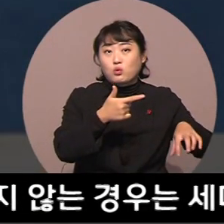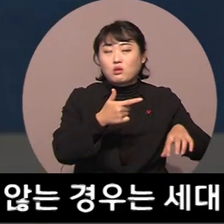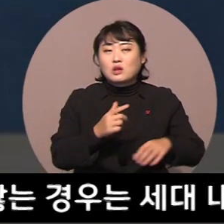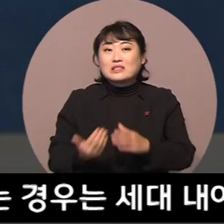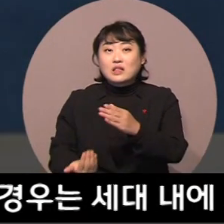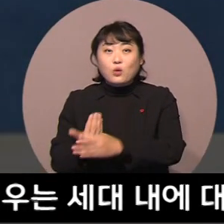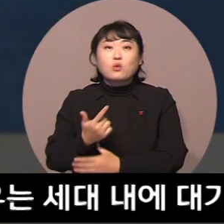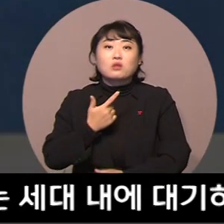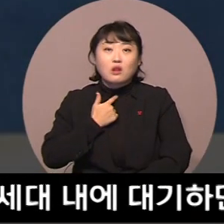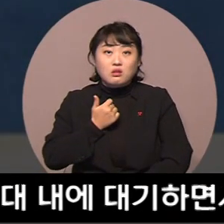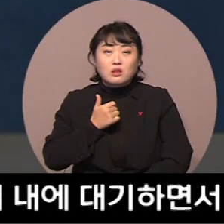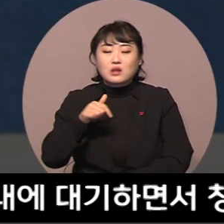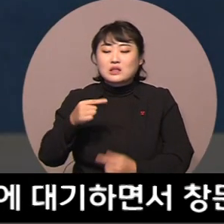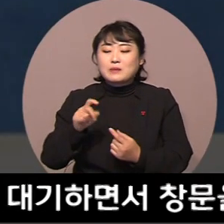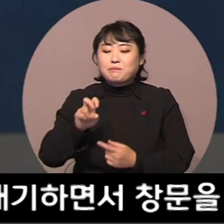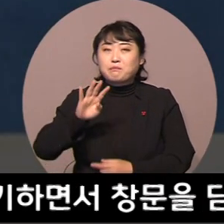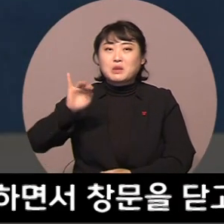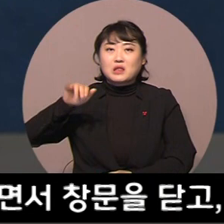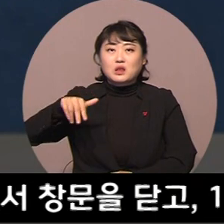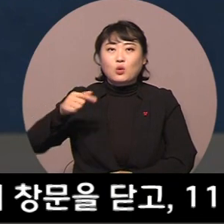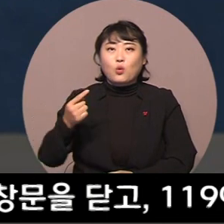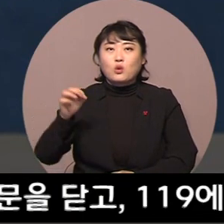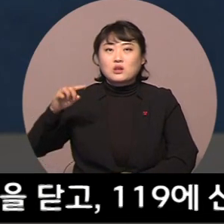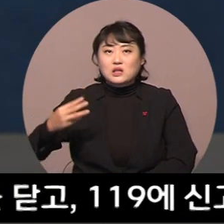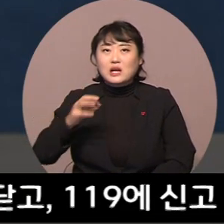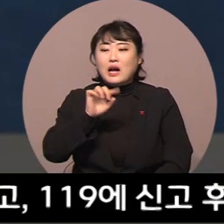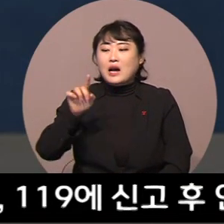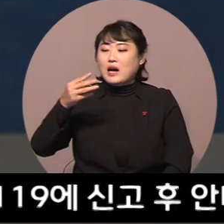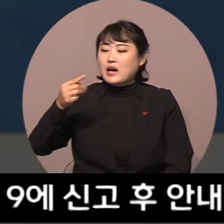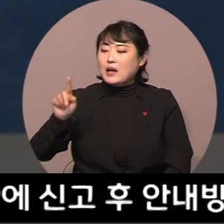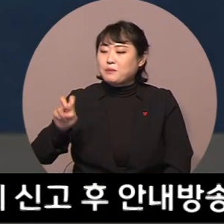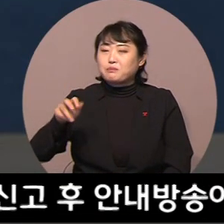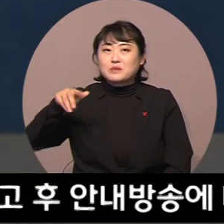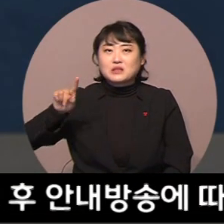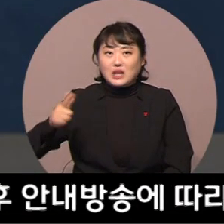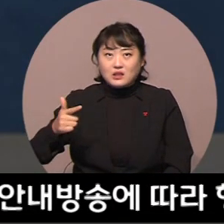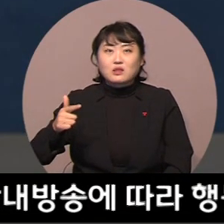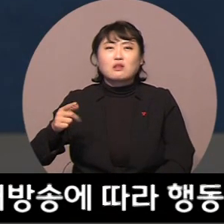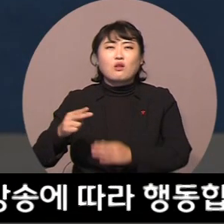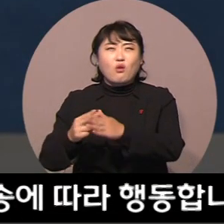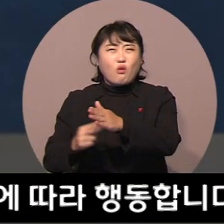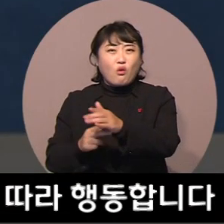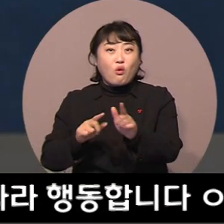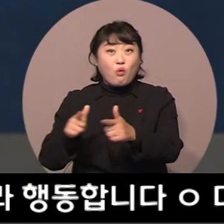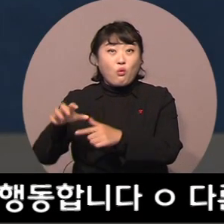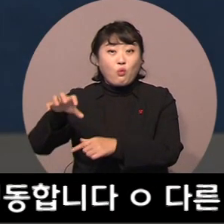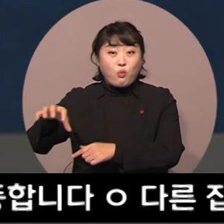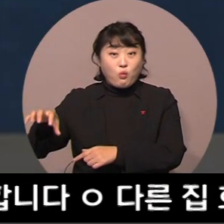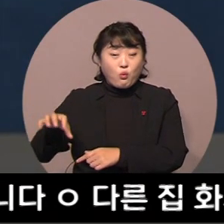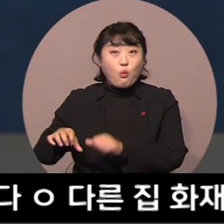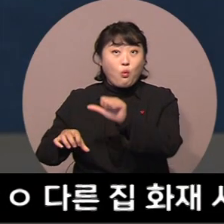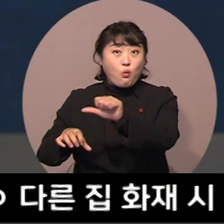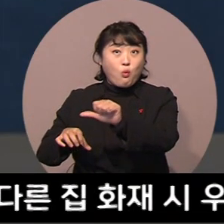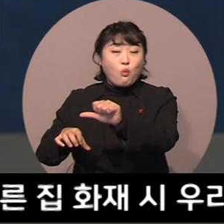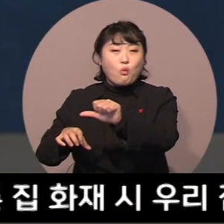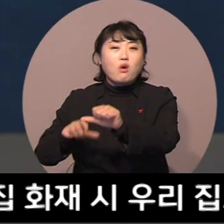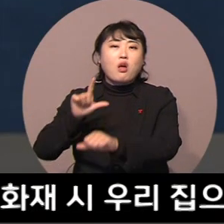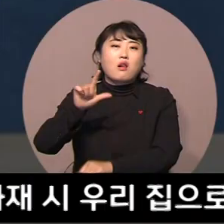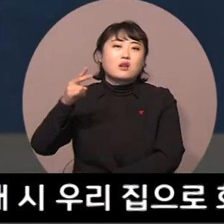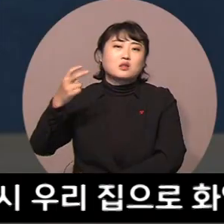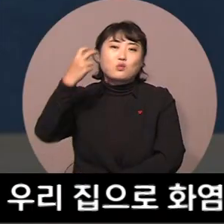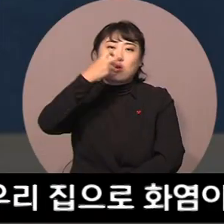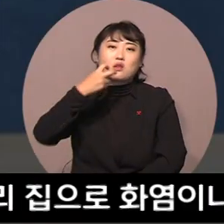사고가 났던 금빛 노교 아교를 포함한 금남교 리교 월산교 등 다섯